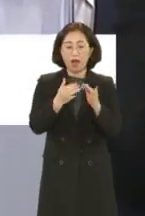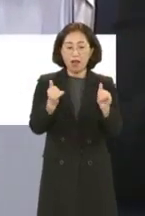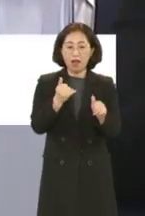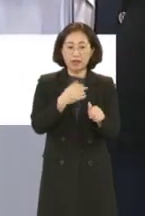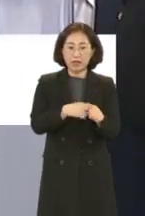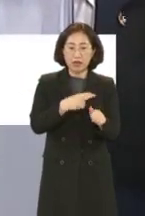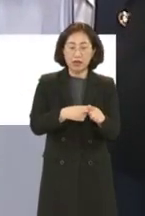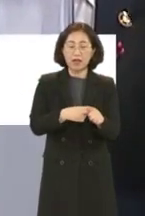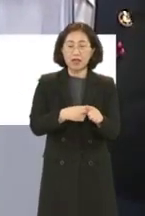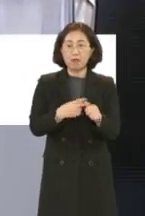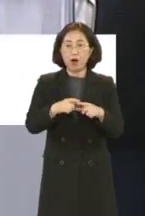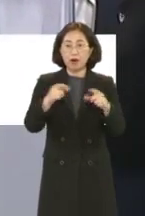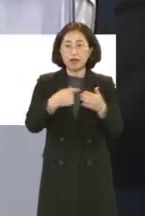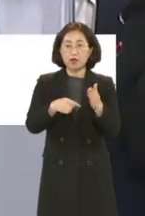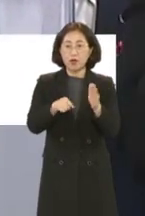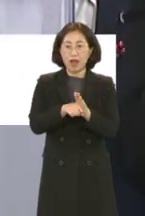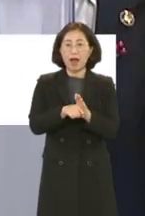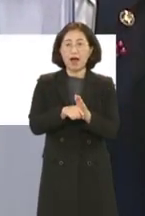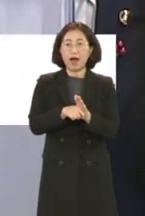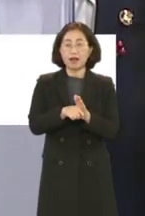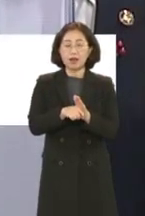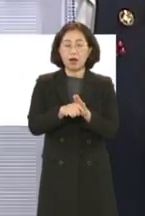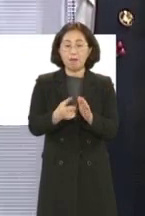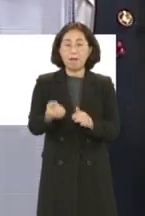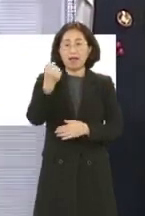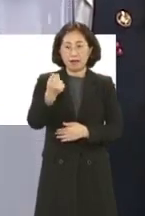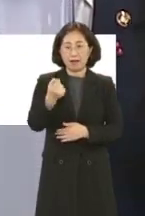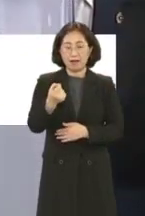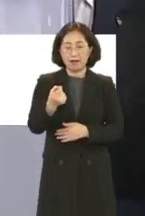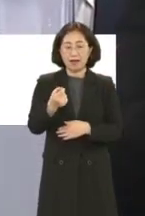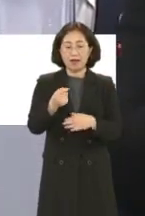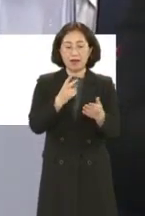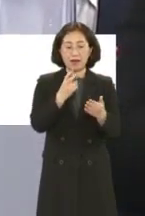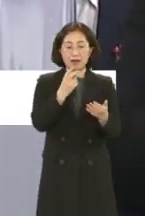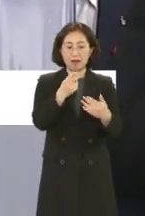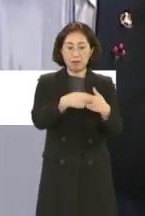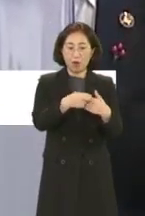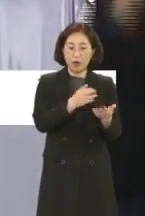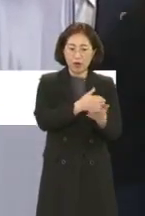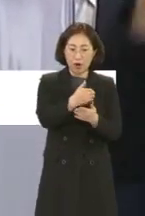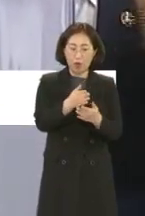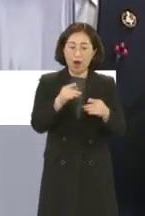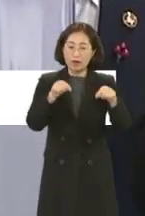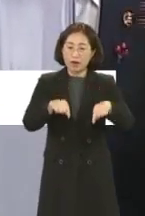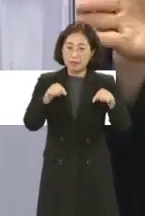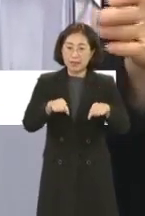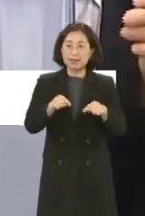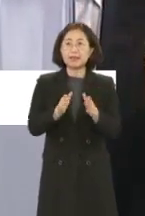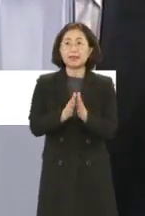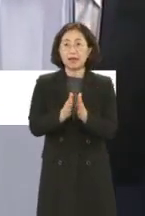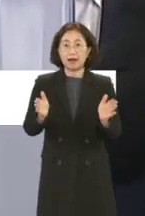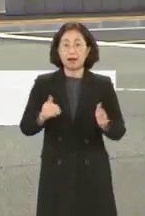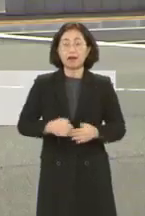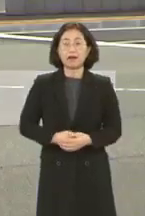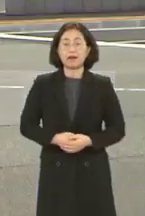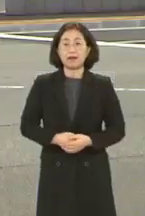등 핵심적인 의료 정책에 대해 신속히 의료계와 협의를 시작하겠다는 말씀도